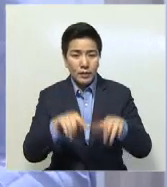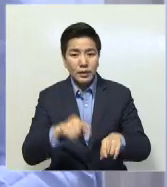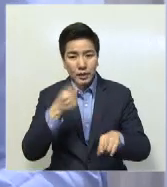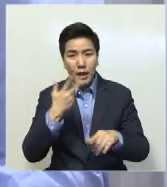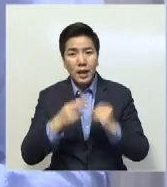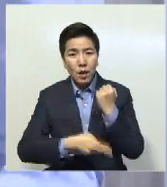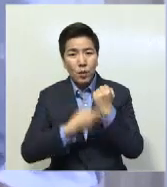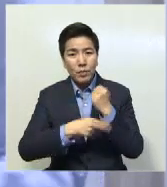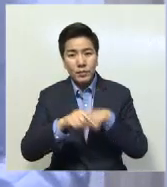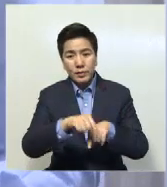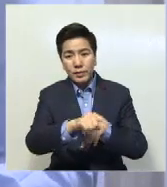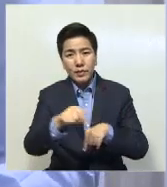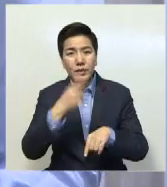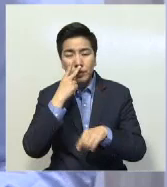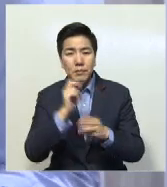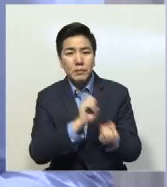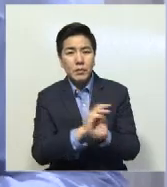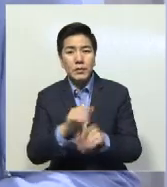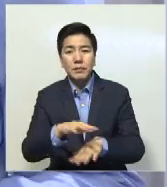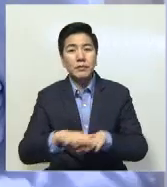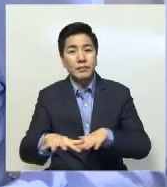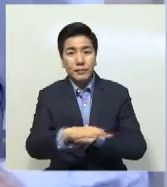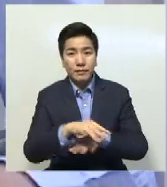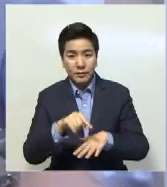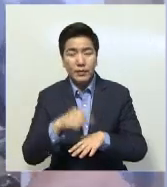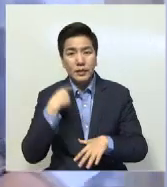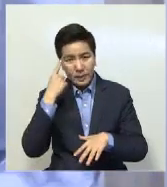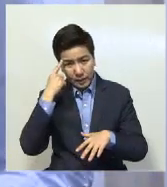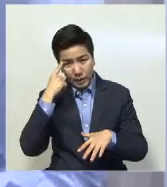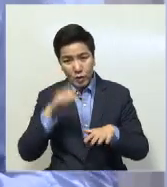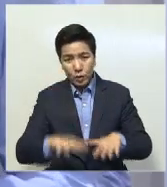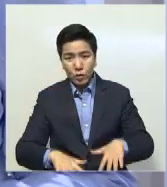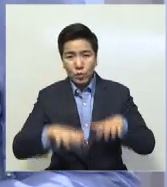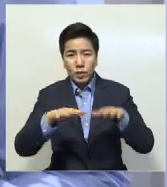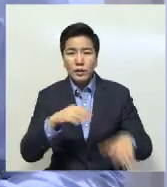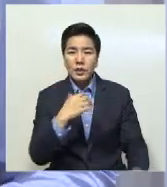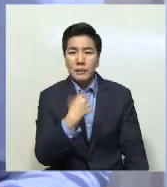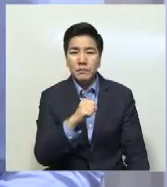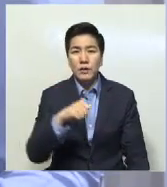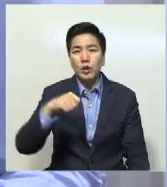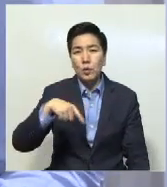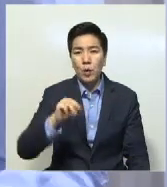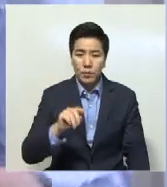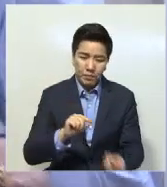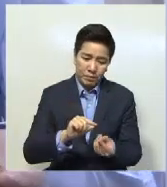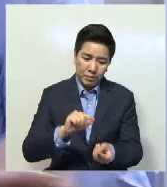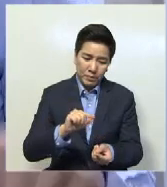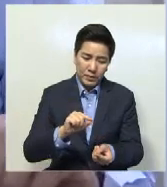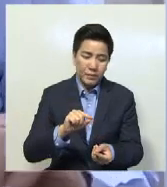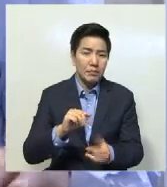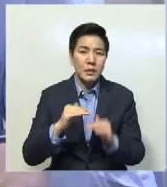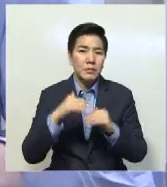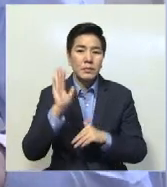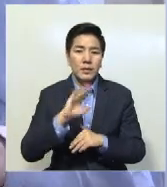รีสอร์ทต่างๆฝั่งริมตลิ่งเนี่ยคาดว่ามันจะล้นแล้วจะสูงประมาณสัก10เซนติเมตรไม่เกินเนี่ยนะพวก